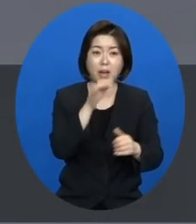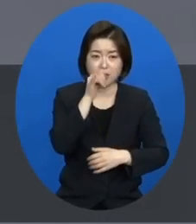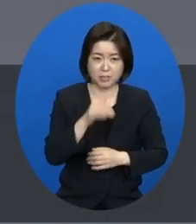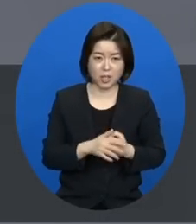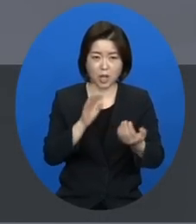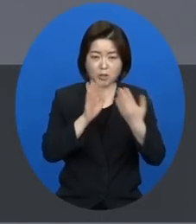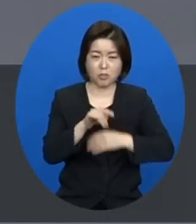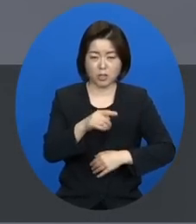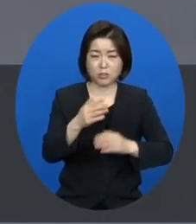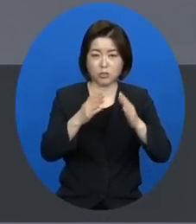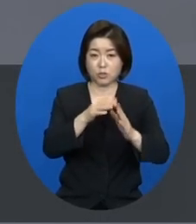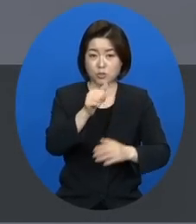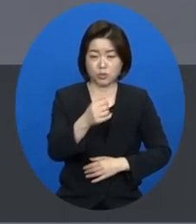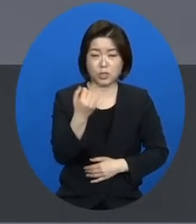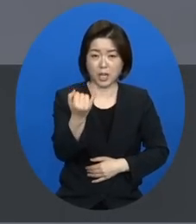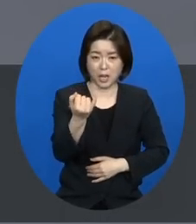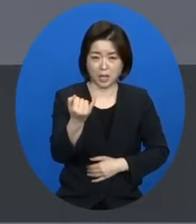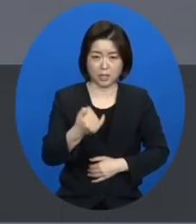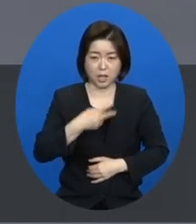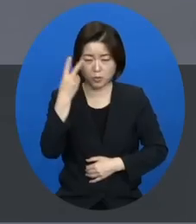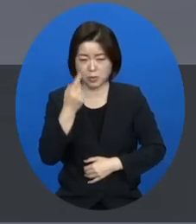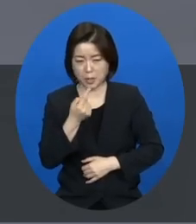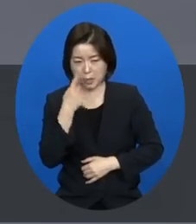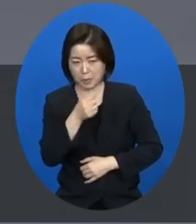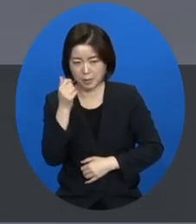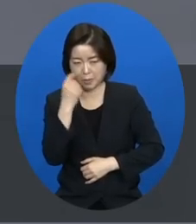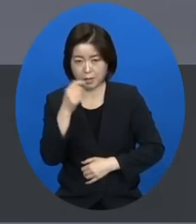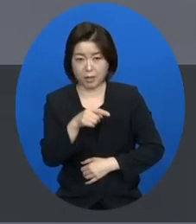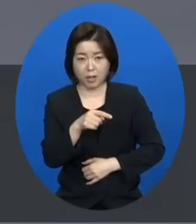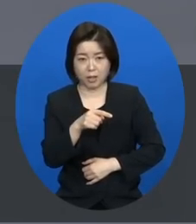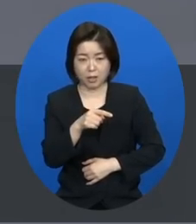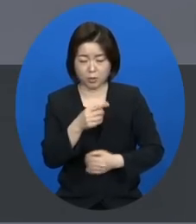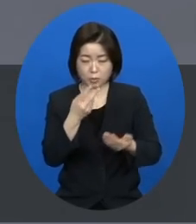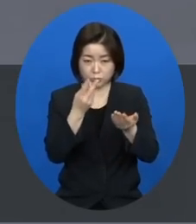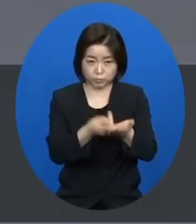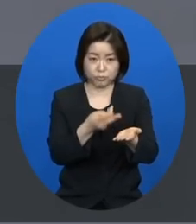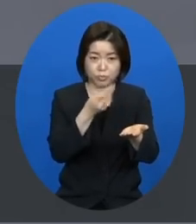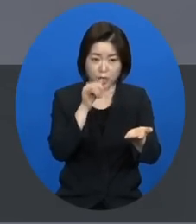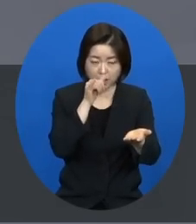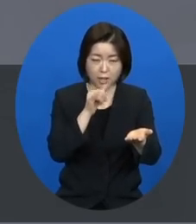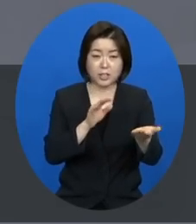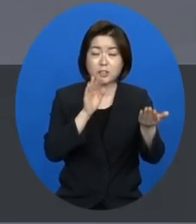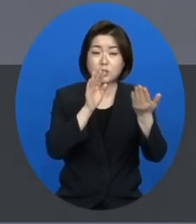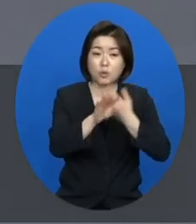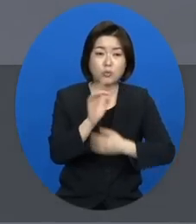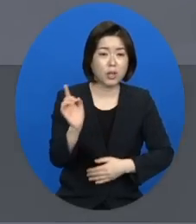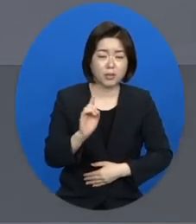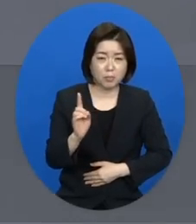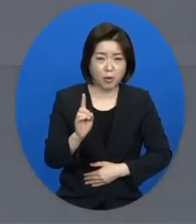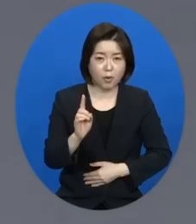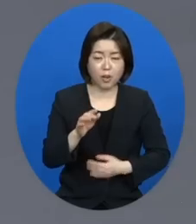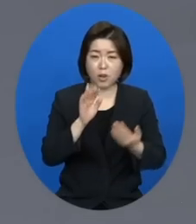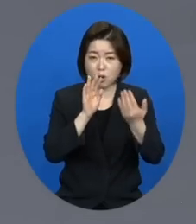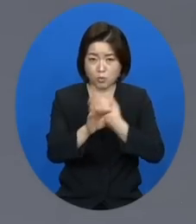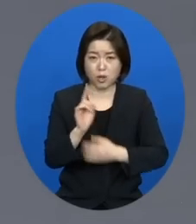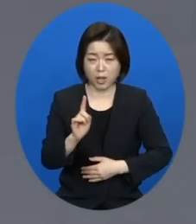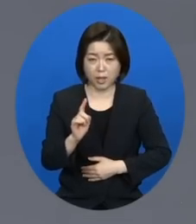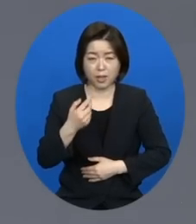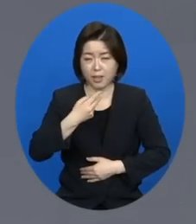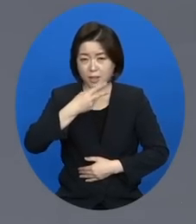요셉에게 눈짓하다가 동침하기를 청하였다. 이 7절이 가리키는 그 후에는 언제입니까? 그러니까